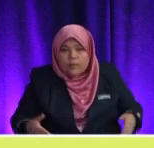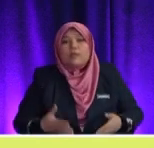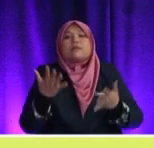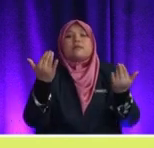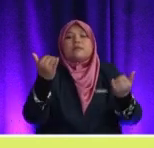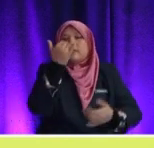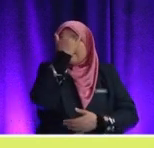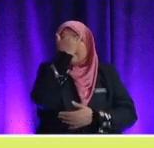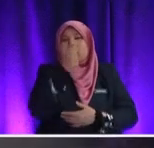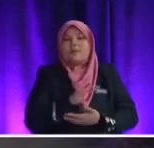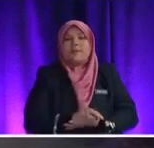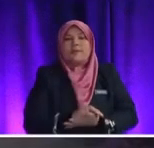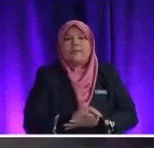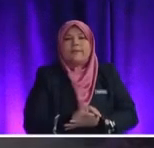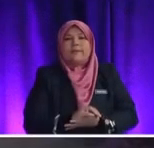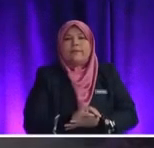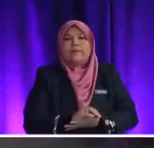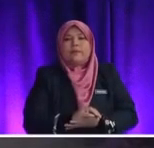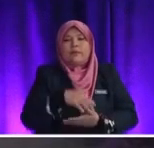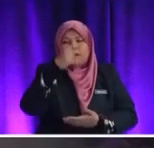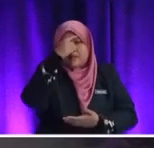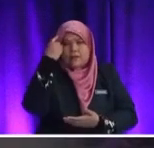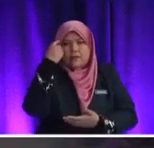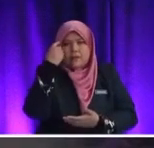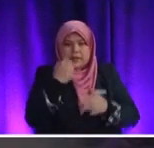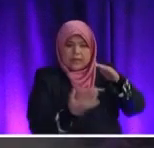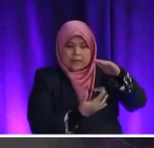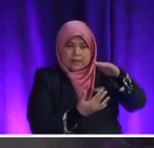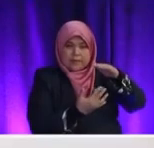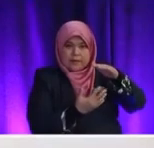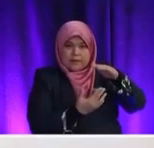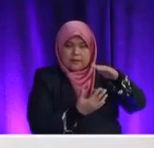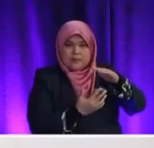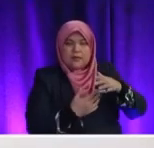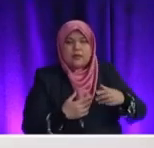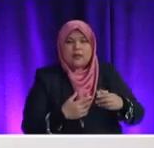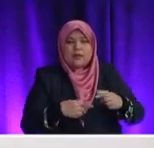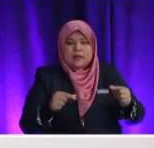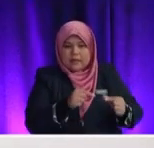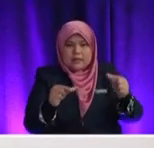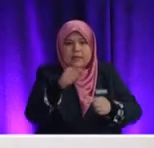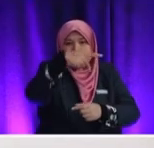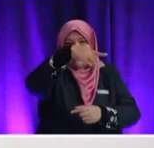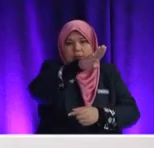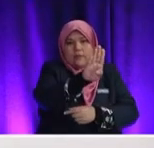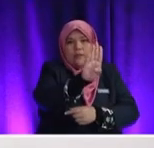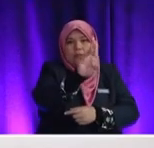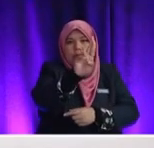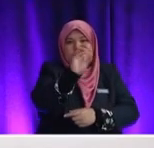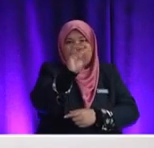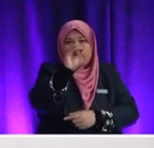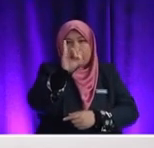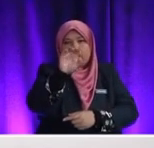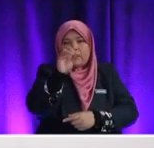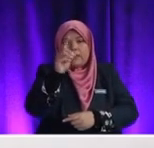sebabkan apabila plumbom dua Bumida dipanaskan ya ages bromida akan terbebas dan